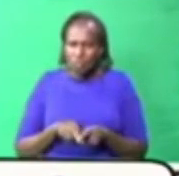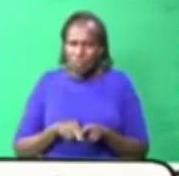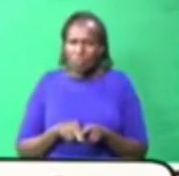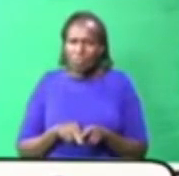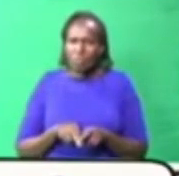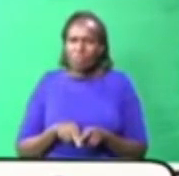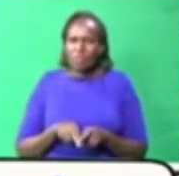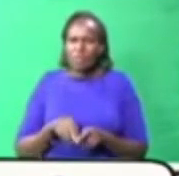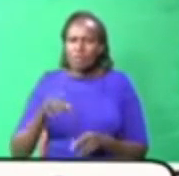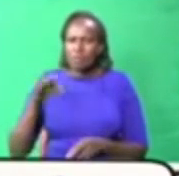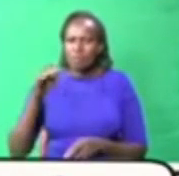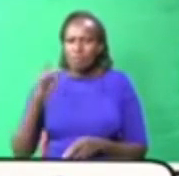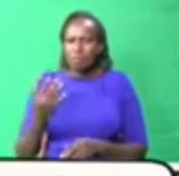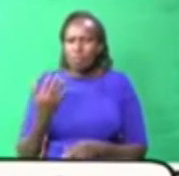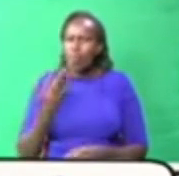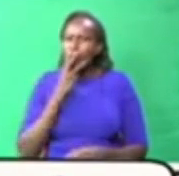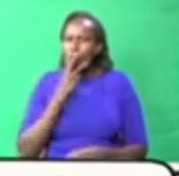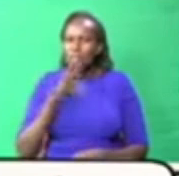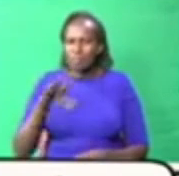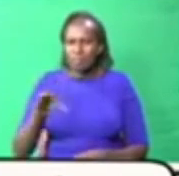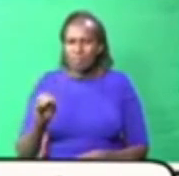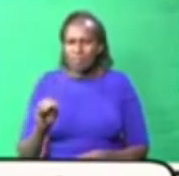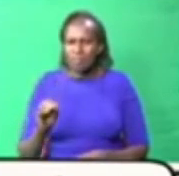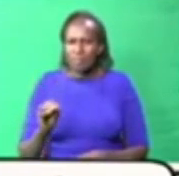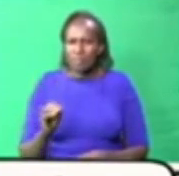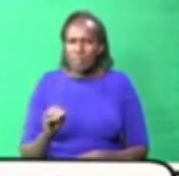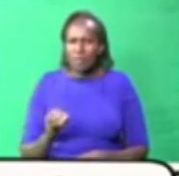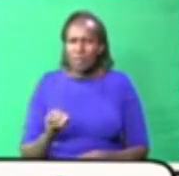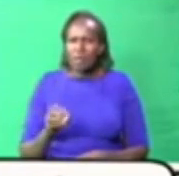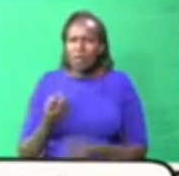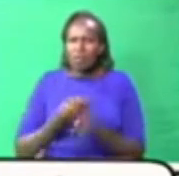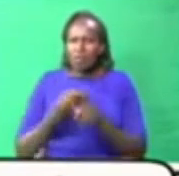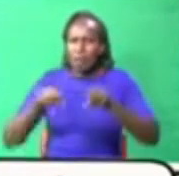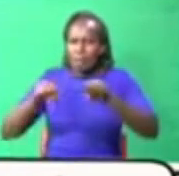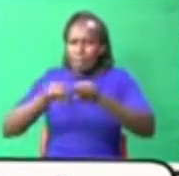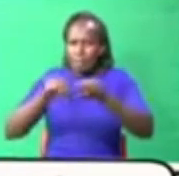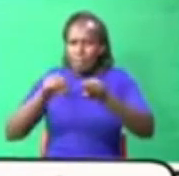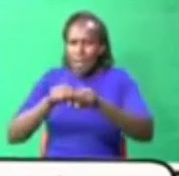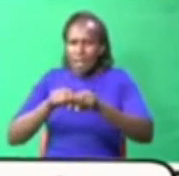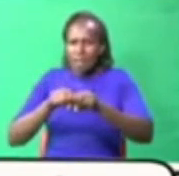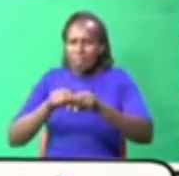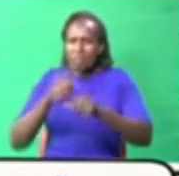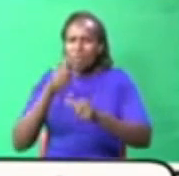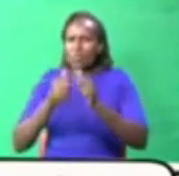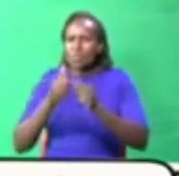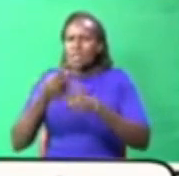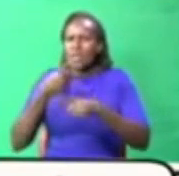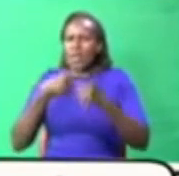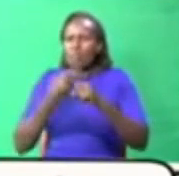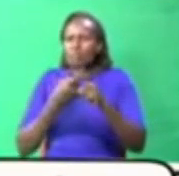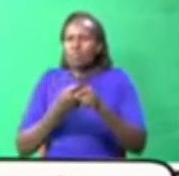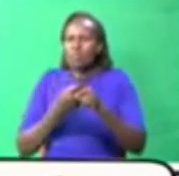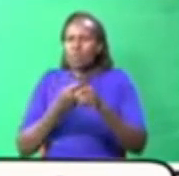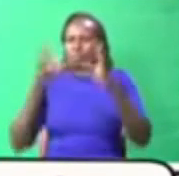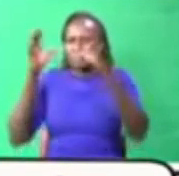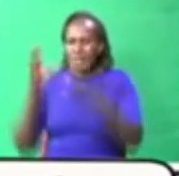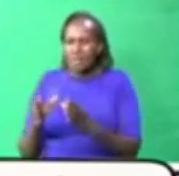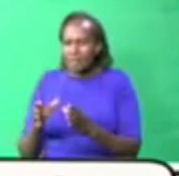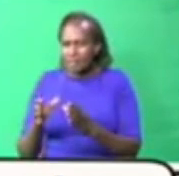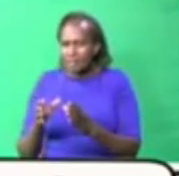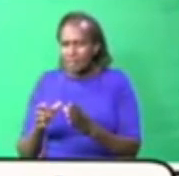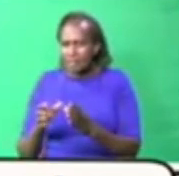nikaguza tumbaji, nikaguza hivi nikaona bubbles zinatoka kwa pipe ambayo imetoka kwa tank imeenda